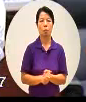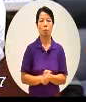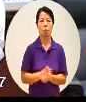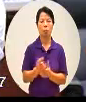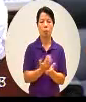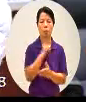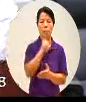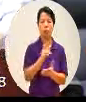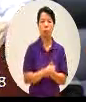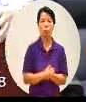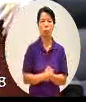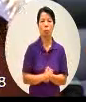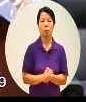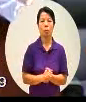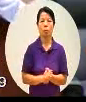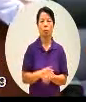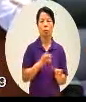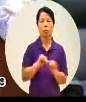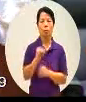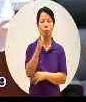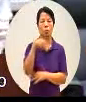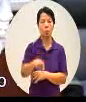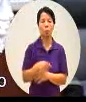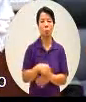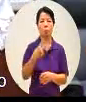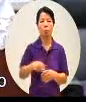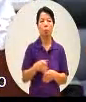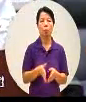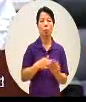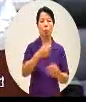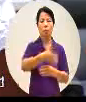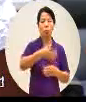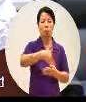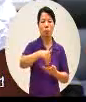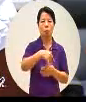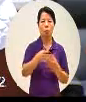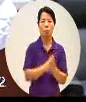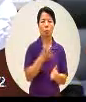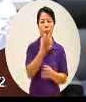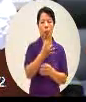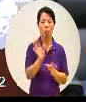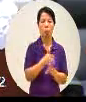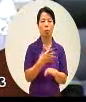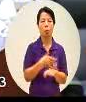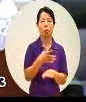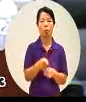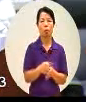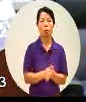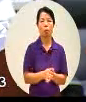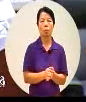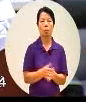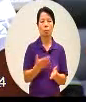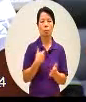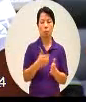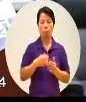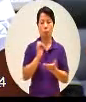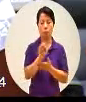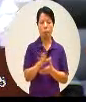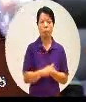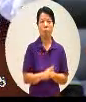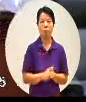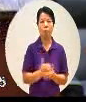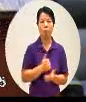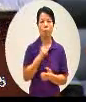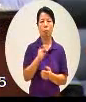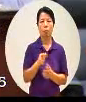讲要规个土地定位，吼，卖有百姓客规作侪。可是市长我报告啦吼，其实